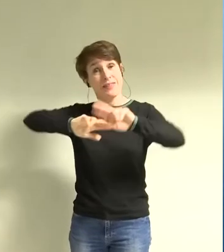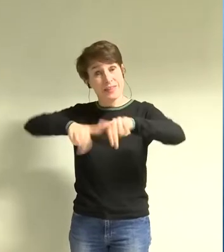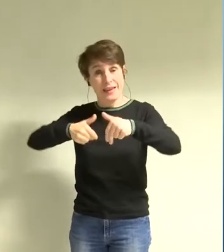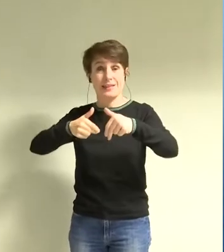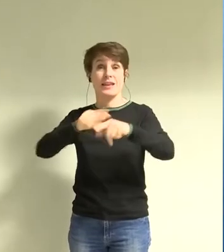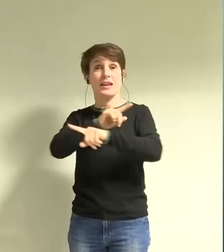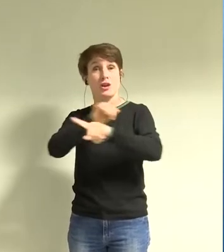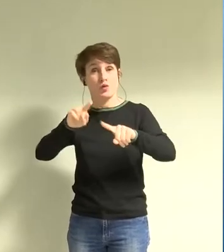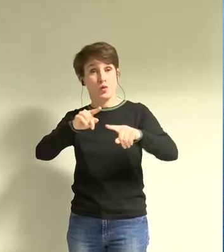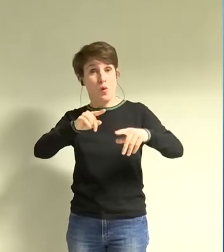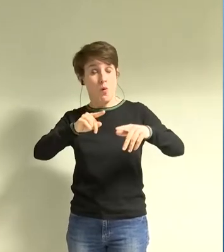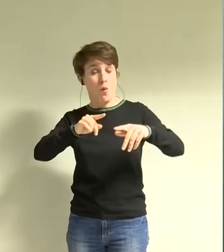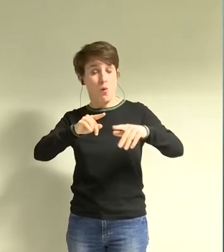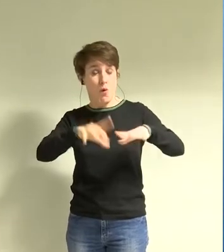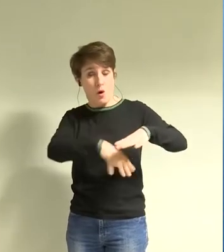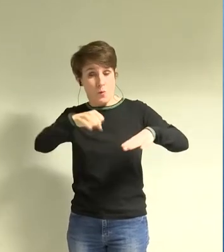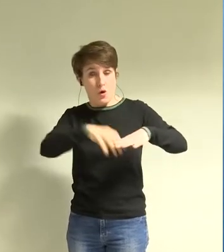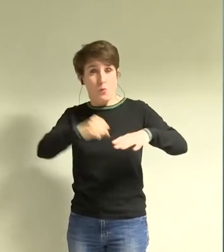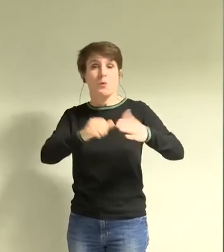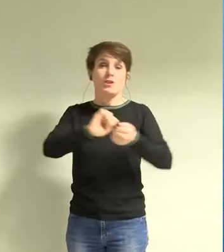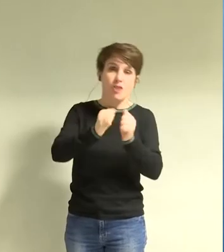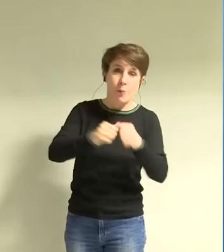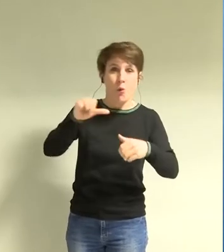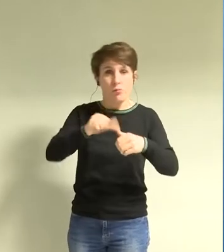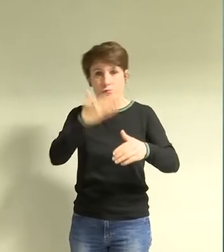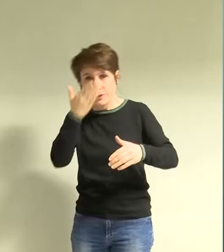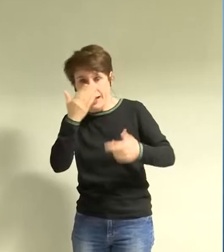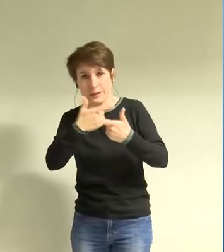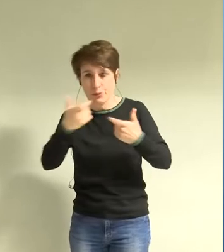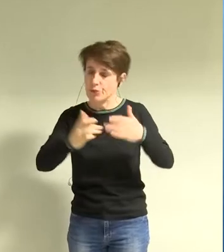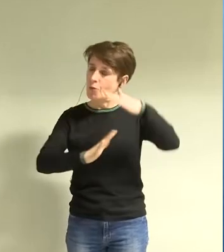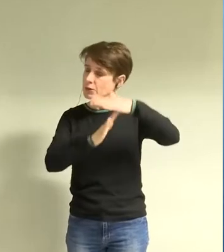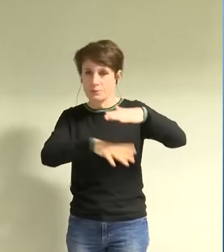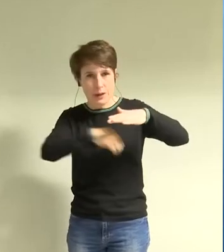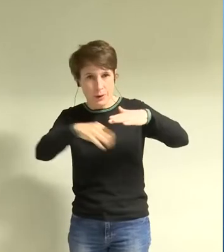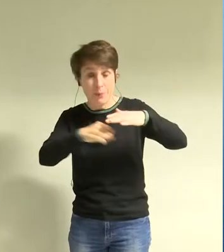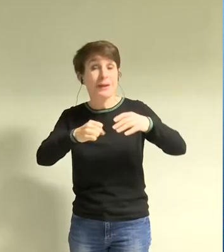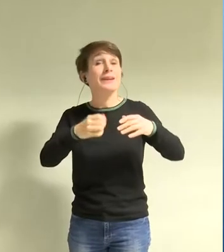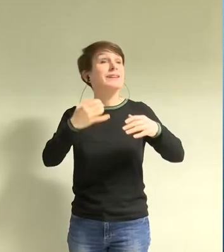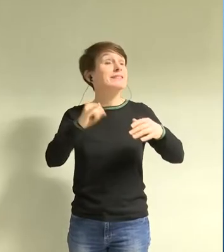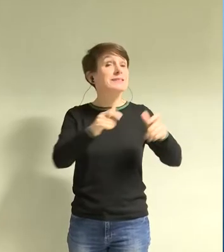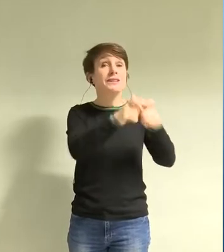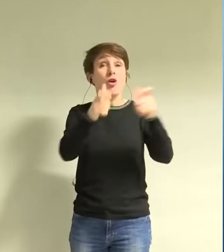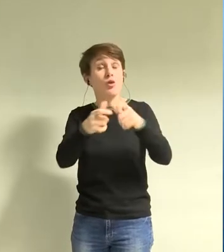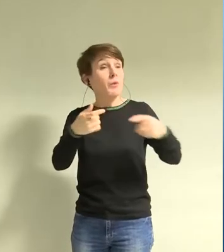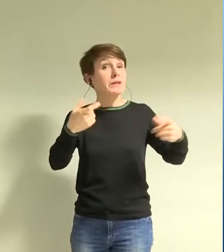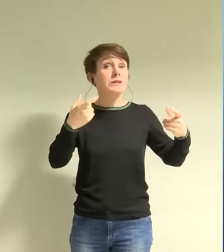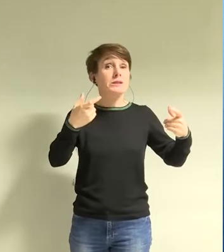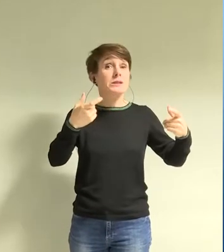combustibles fossiles à ne plus soutenir directement ou indirectement aucun investissement dans les combustibles fossiles